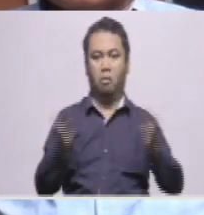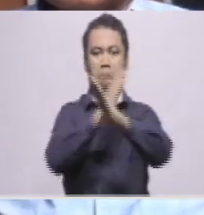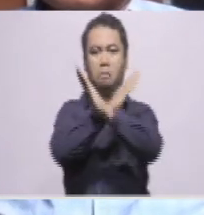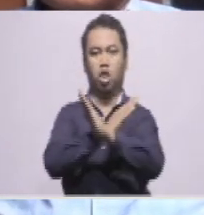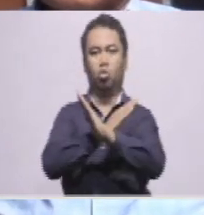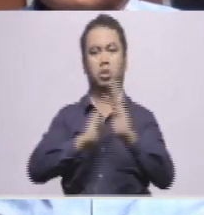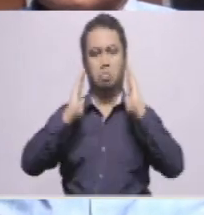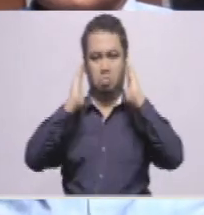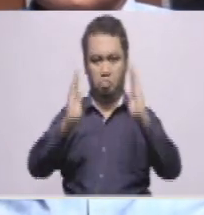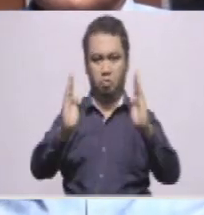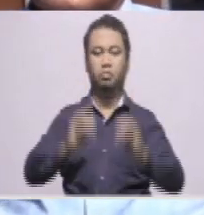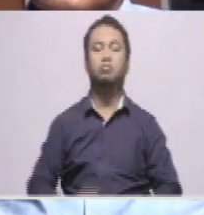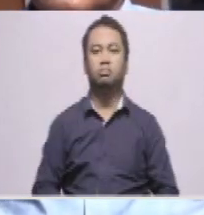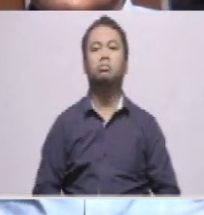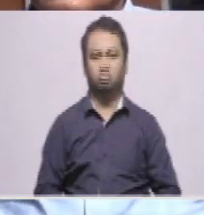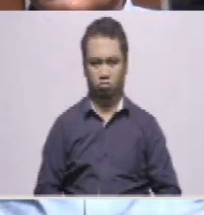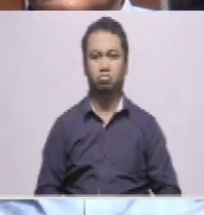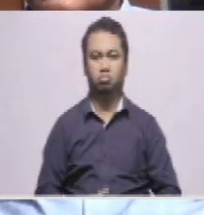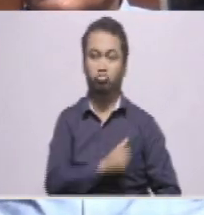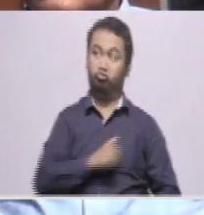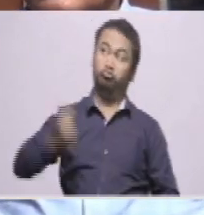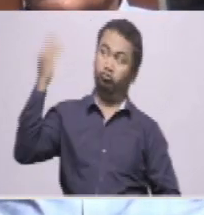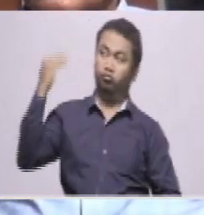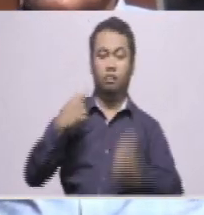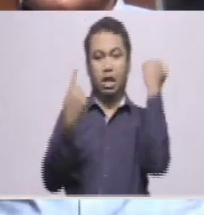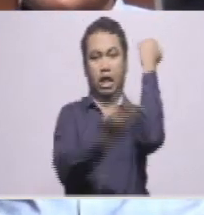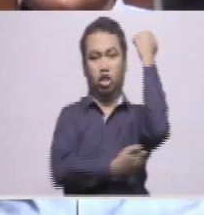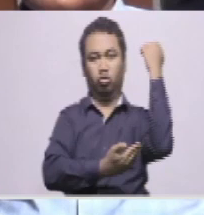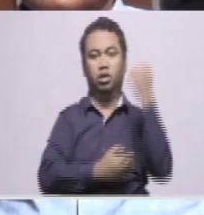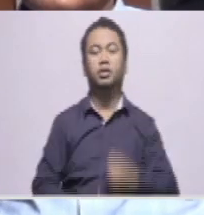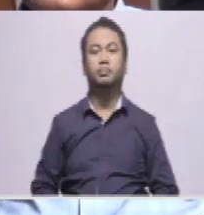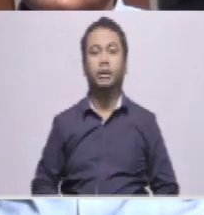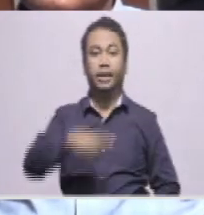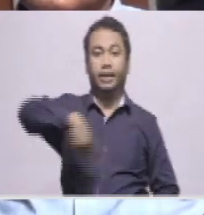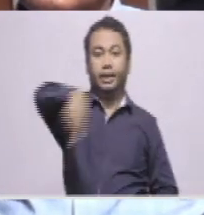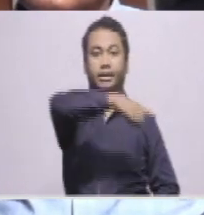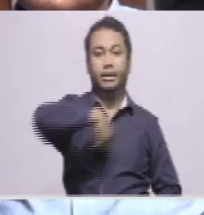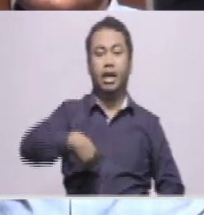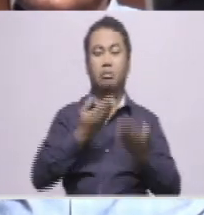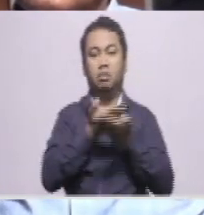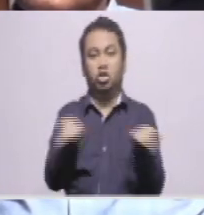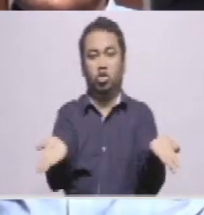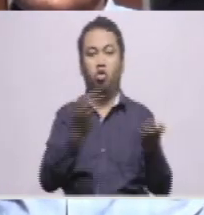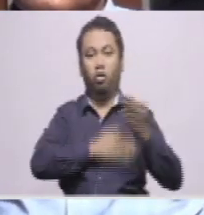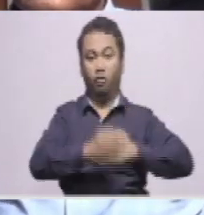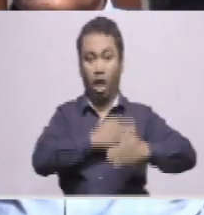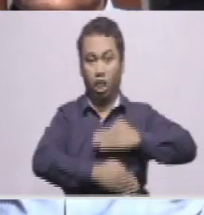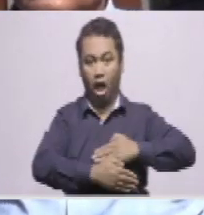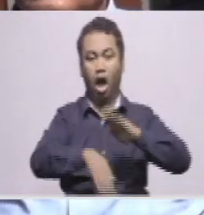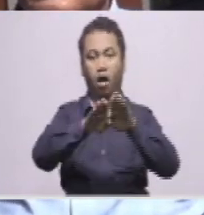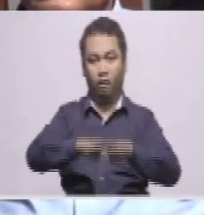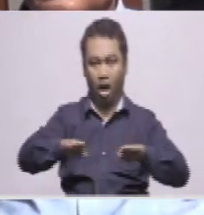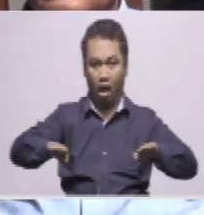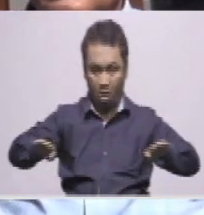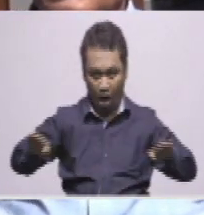isika tao anatin'ny heritaona ary mampiseho koa ny fiombonantsika ao anatin'ny filaminana sy